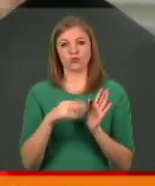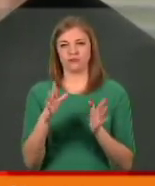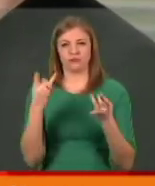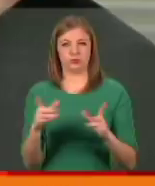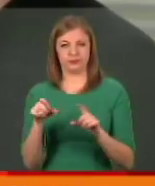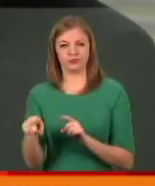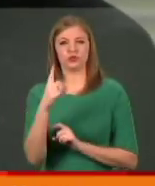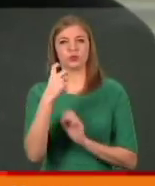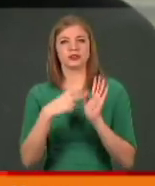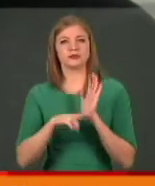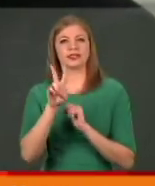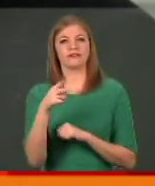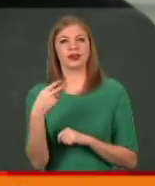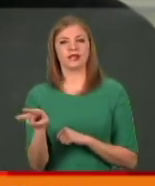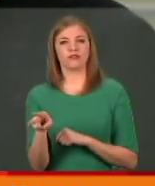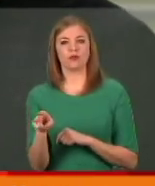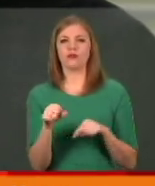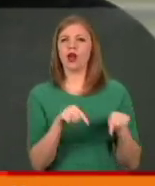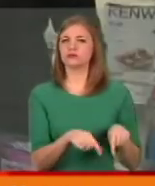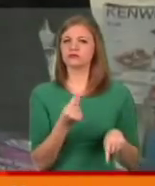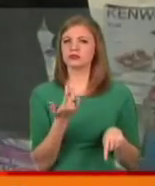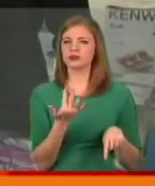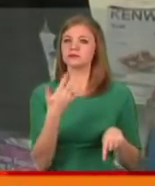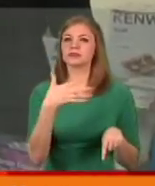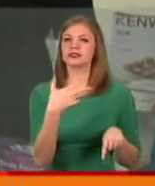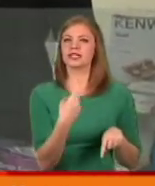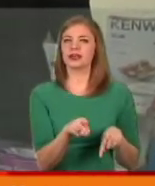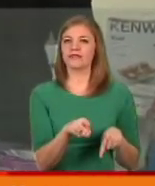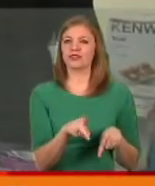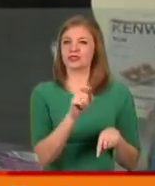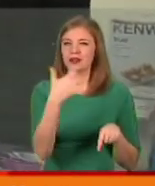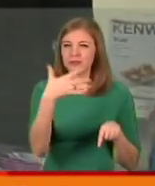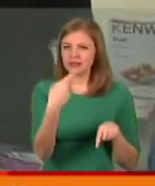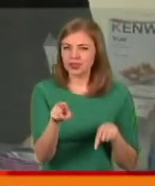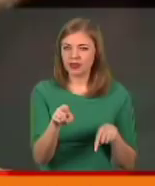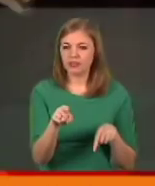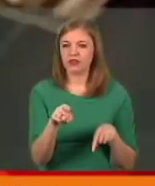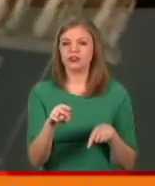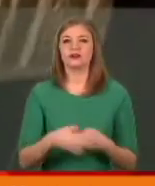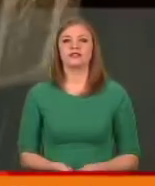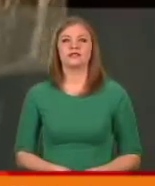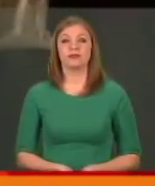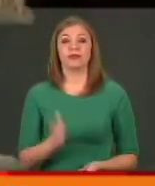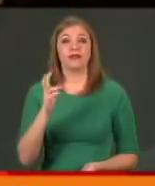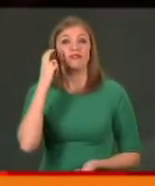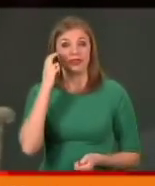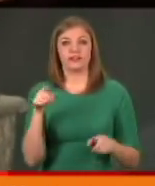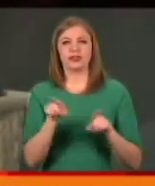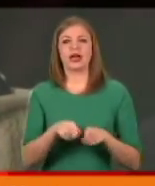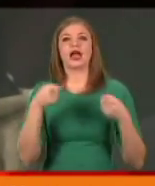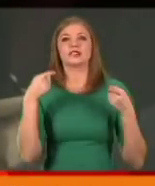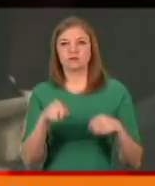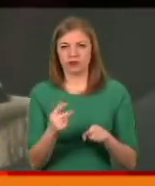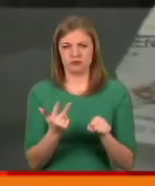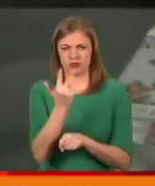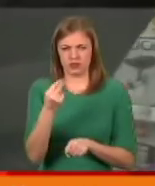магазині 172 євро. 172 євро? 172. А тут за скільки? 50 євро. За 50 так. Євро? Ага. У Києві така справді